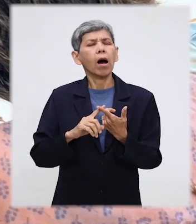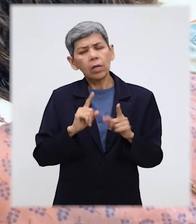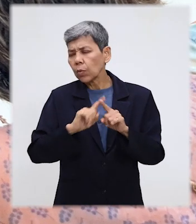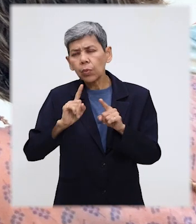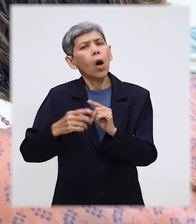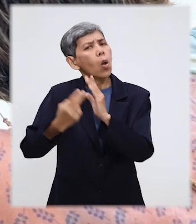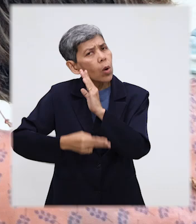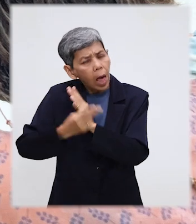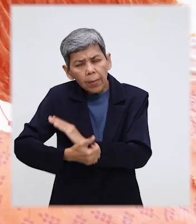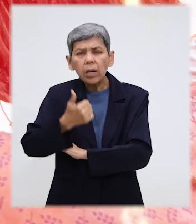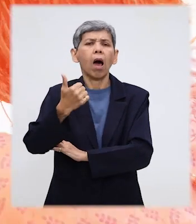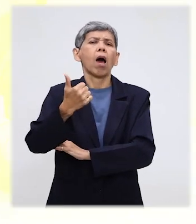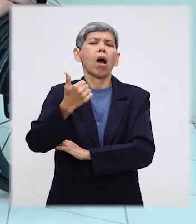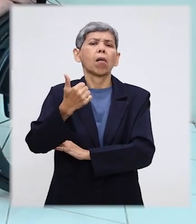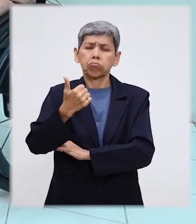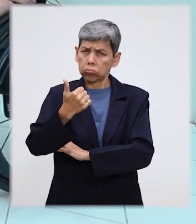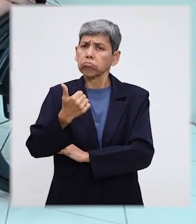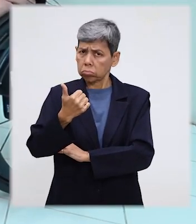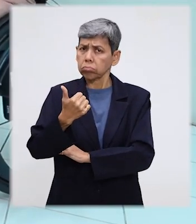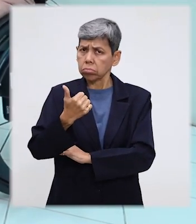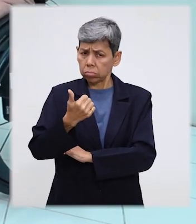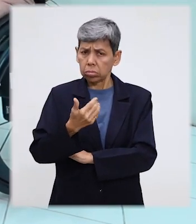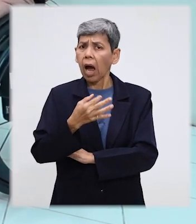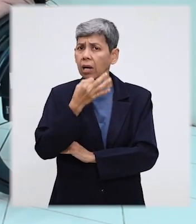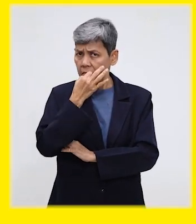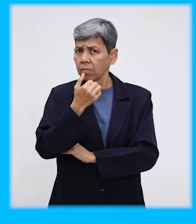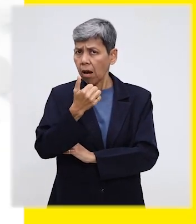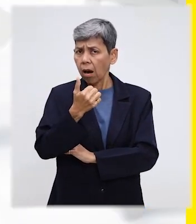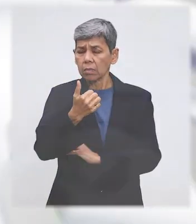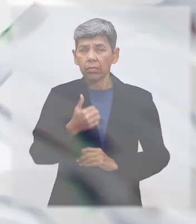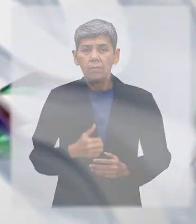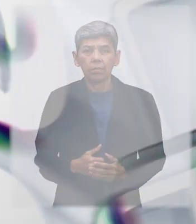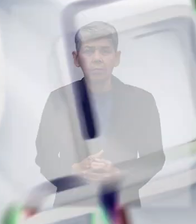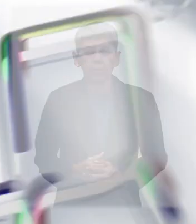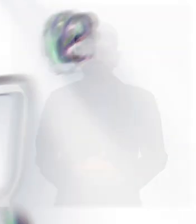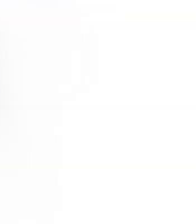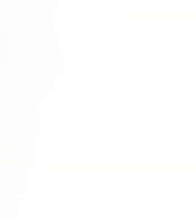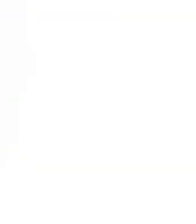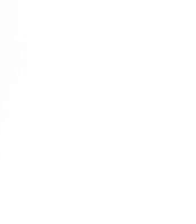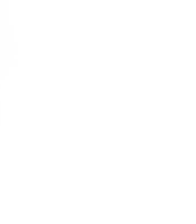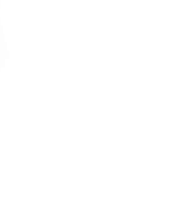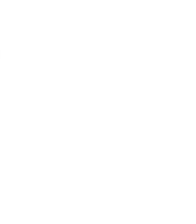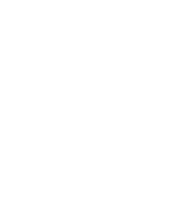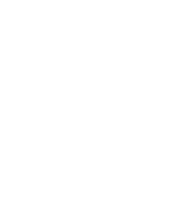างให้สำหรับโรงแรมก็ได้ซึ่งตัวนี้มันมูลค่ามันเพิ่มขึ้นมาอีกเยอะเลย